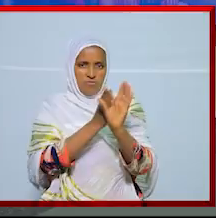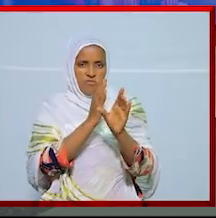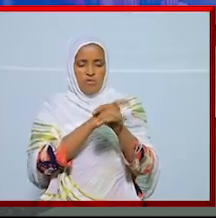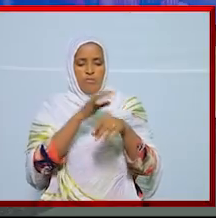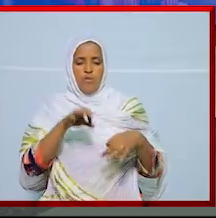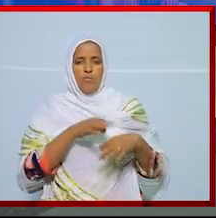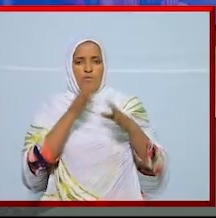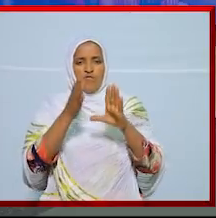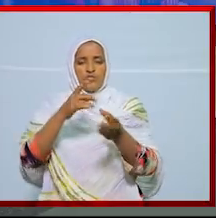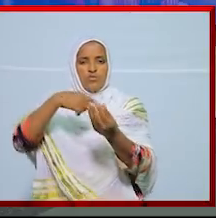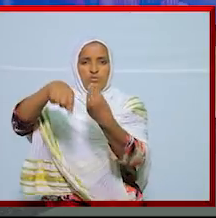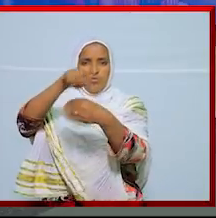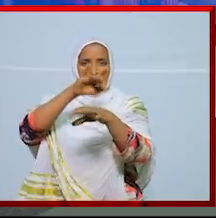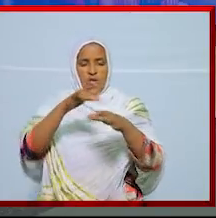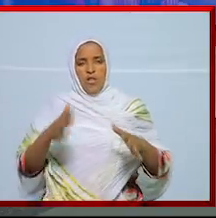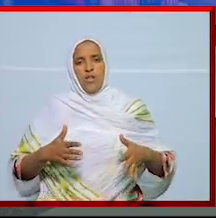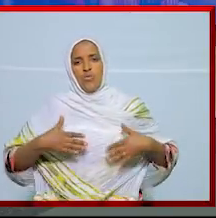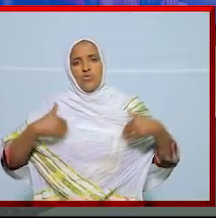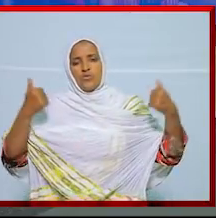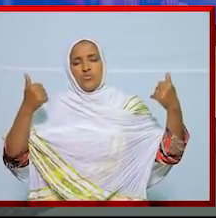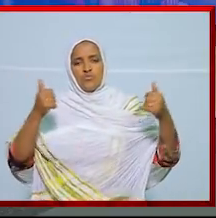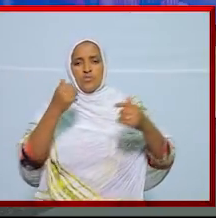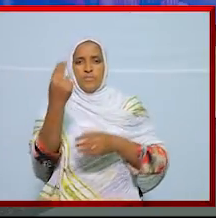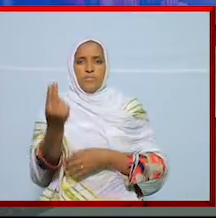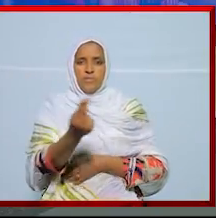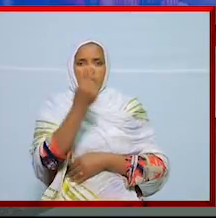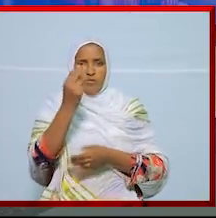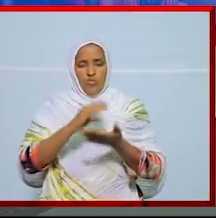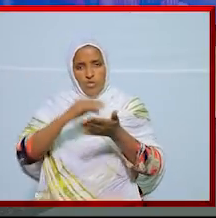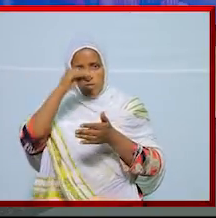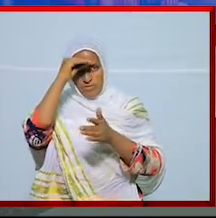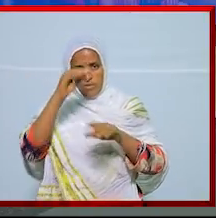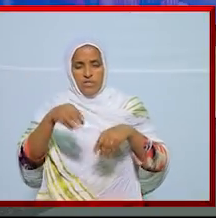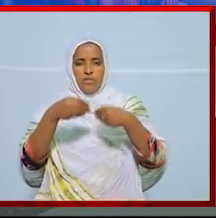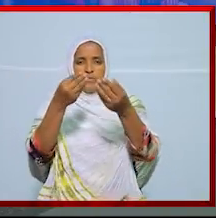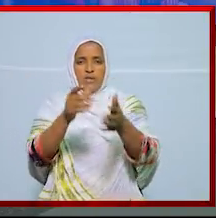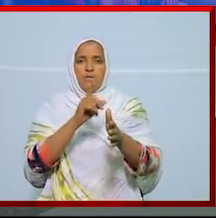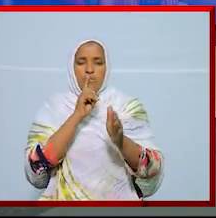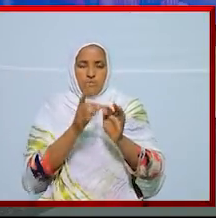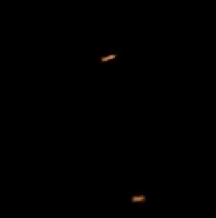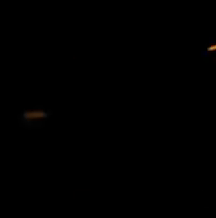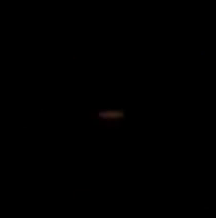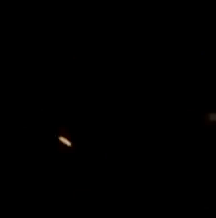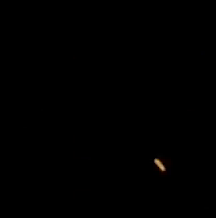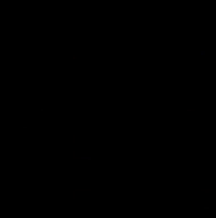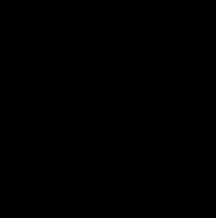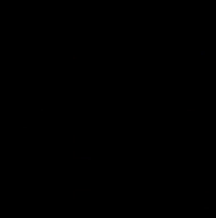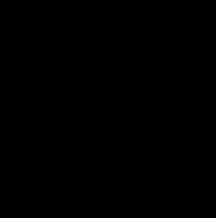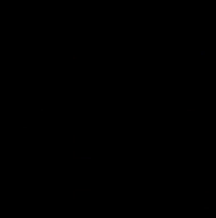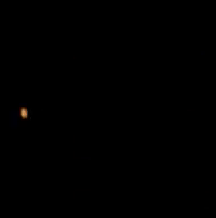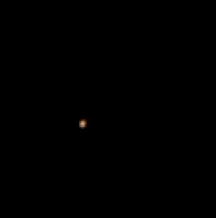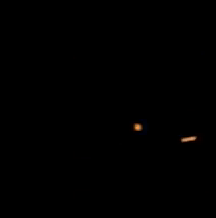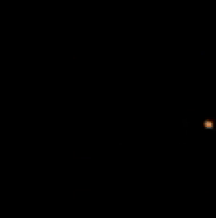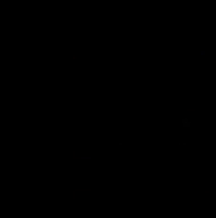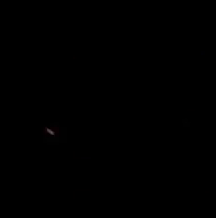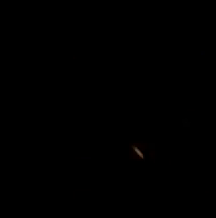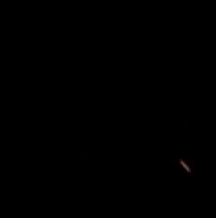በስነልቦናዊና በመንፈሳዊ ዙሪያ ለወጣቶች የሚጠቅሙ ትምህርት የሚቀርብበት ነው።